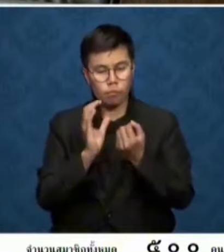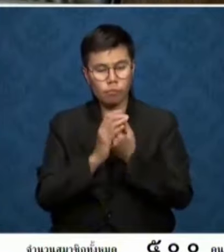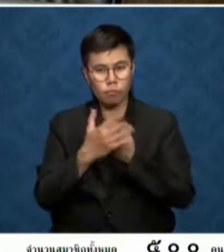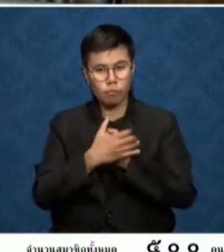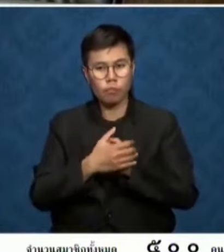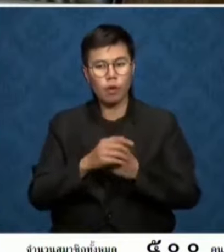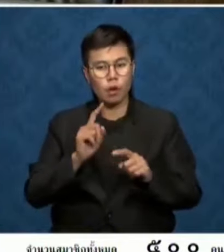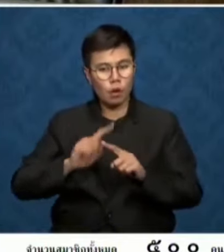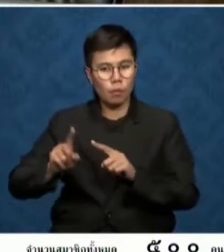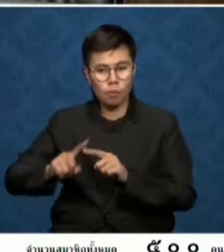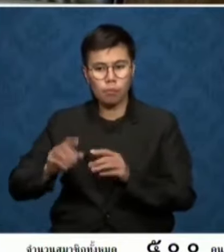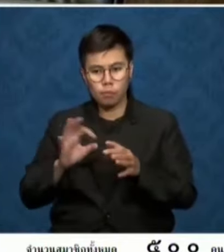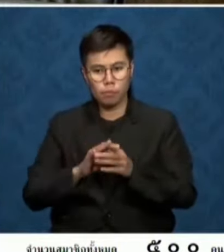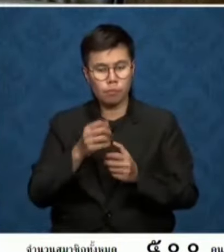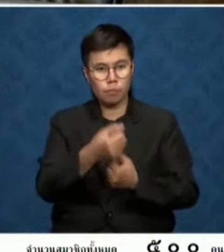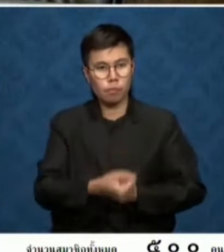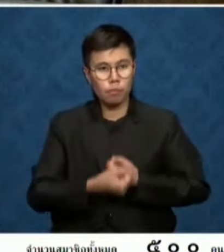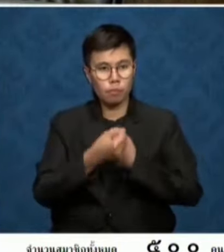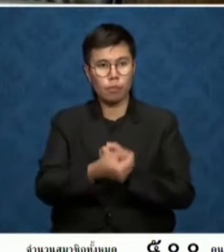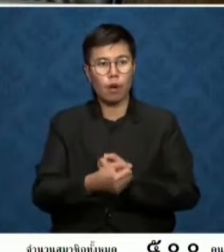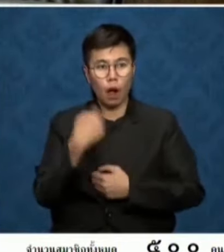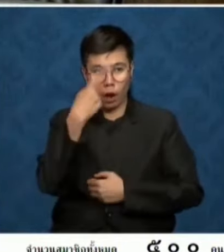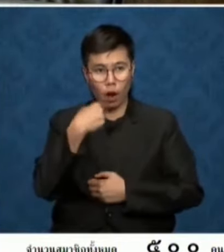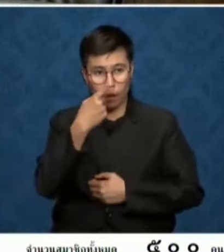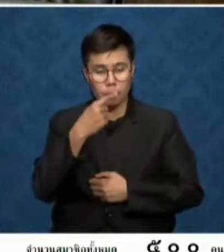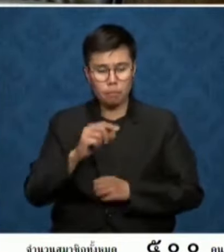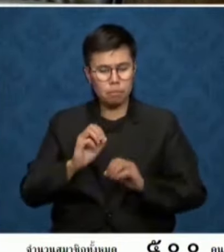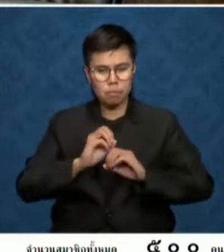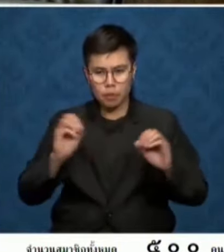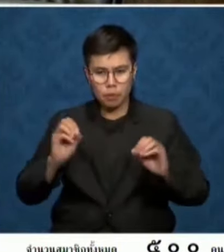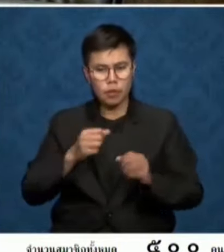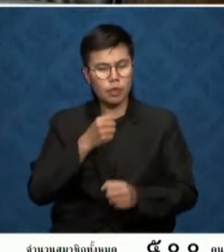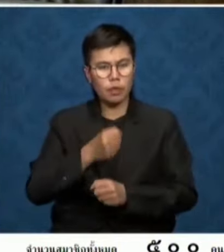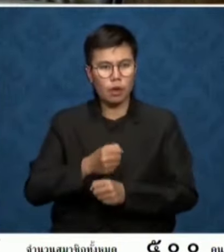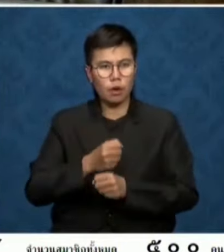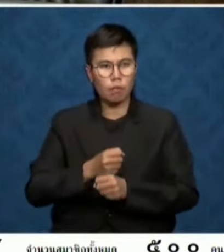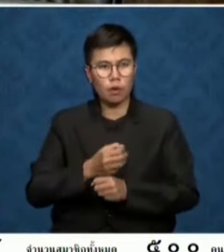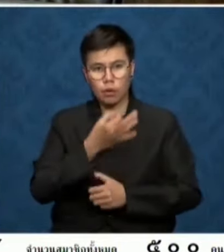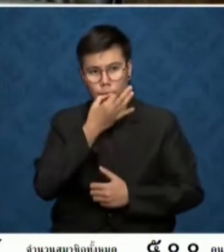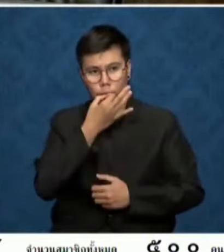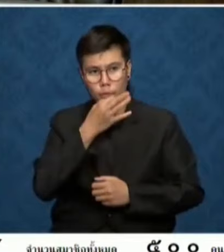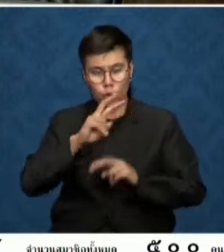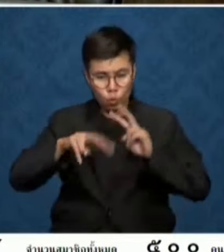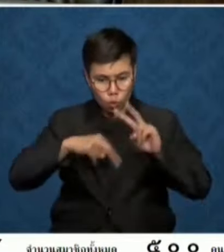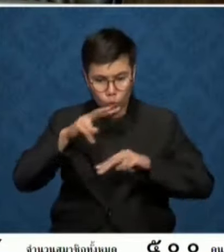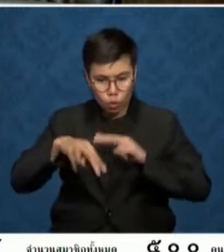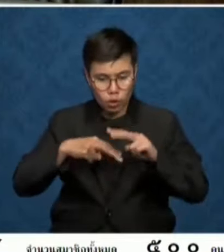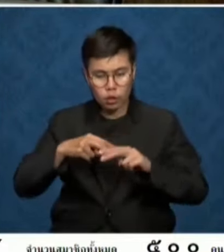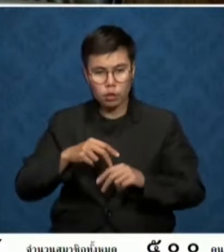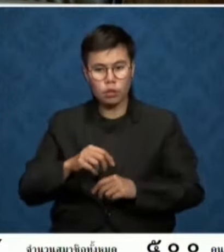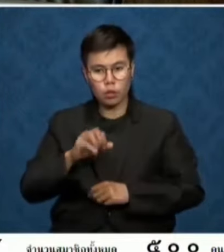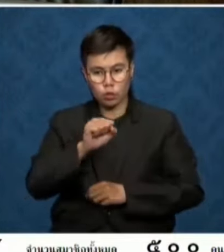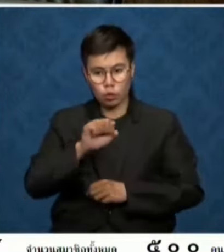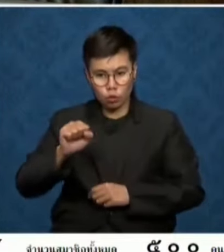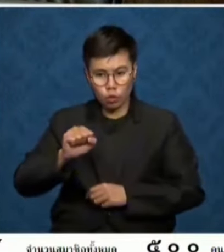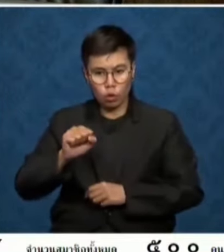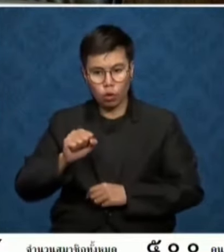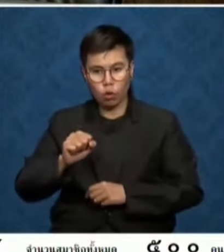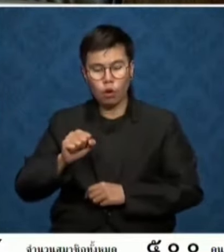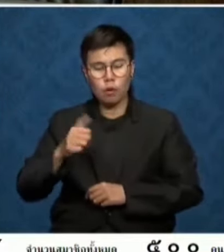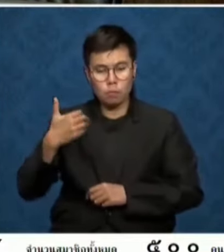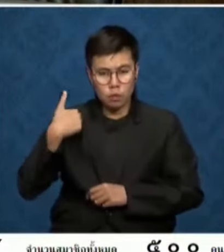านั้นถ้าใครหรือบุคคลใดไม่มีพื้นที่ในการดูแลโดยว่าสสในเขตนั้น